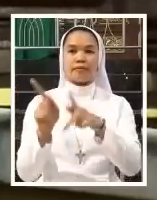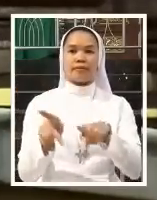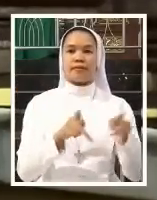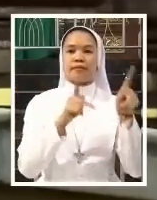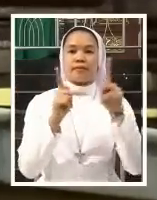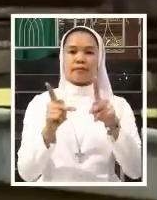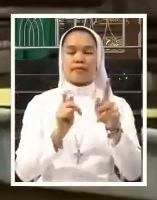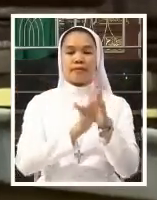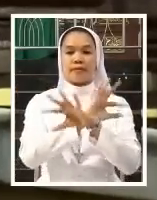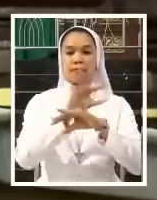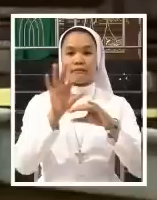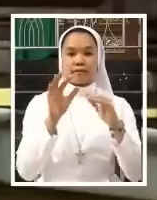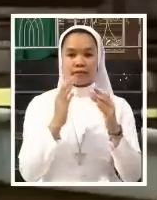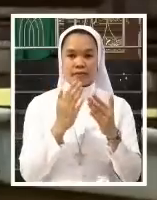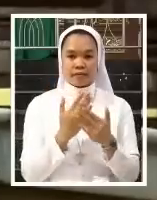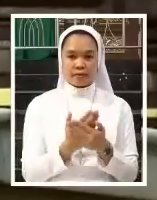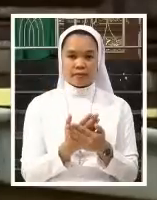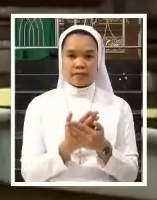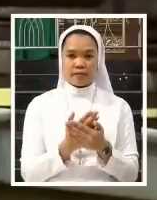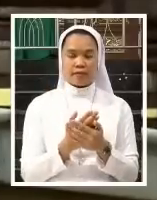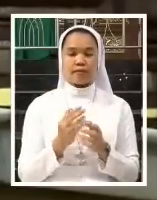sa gabos.